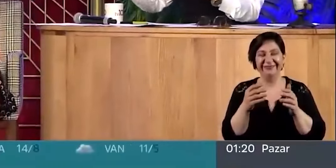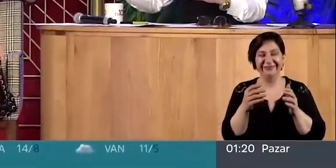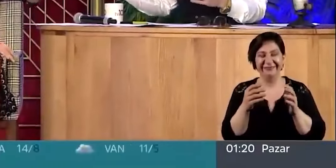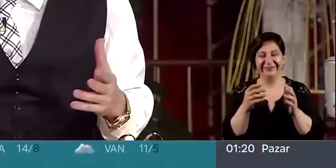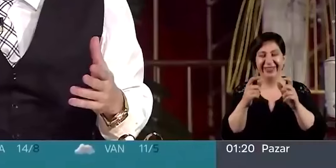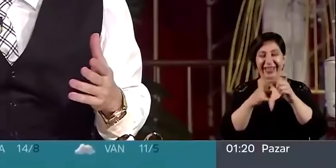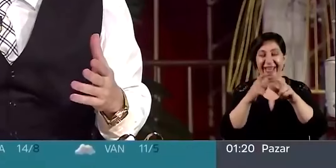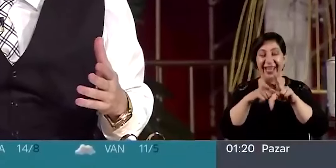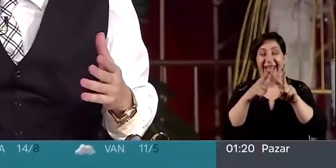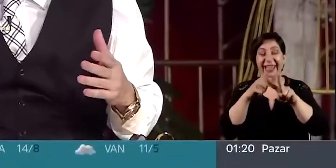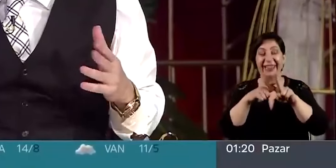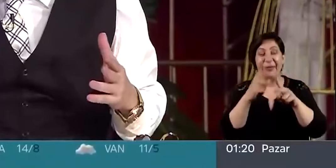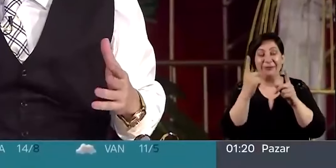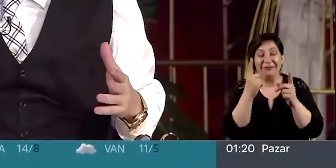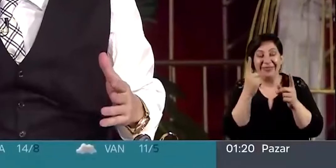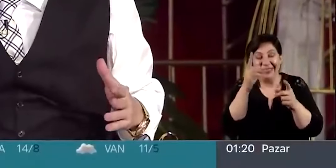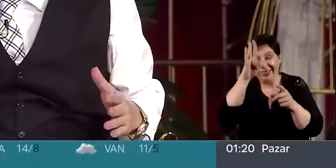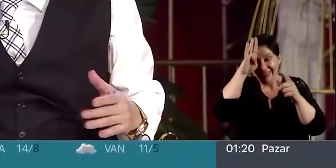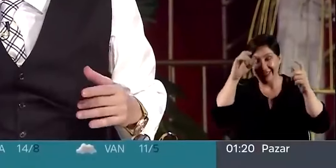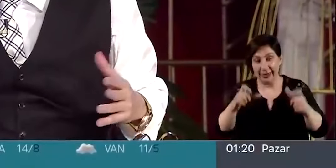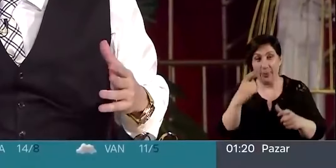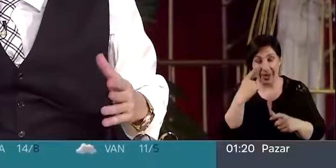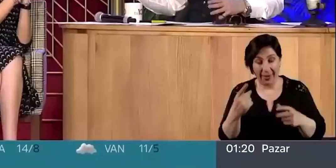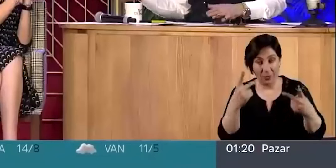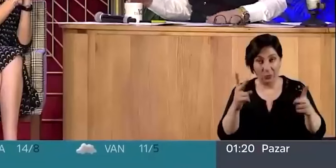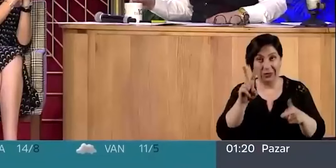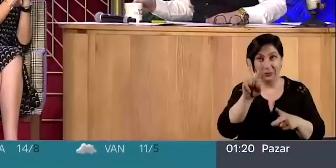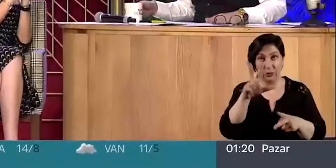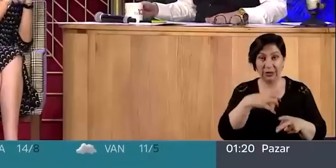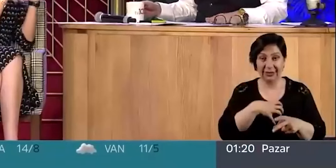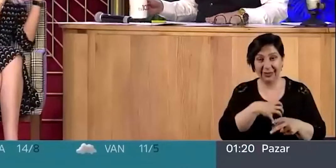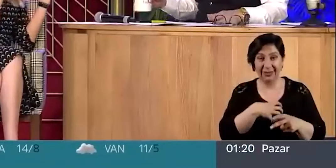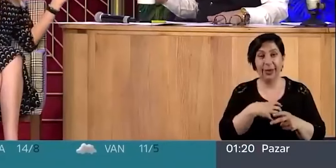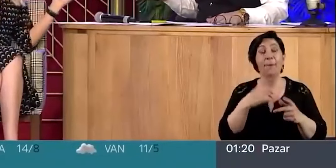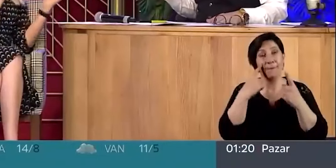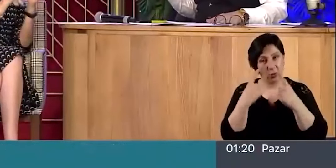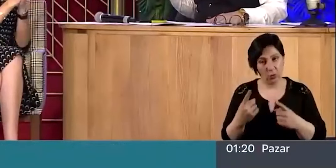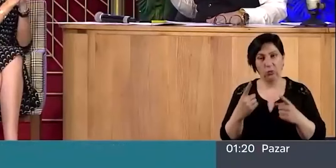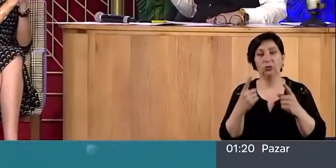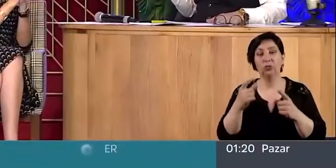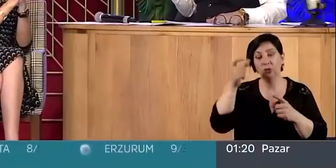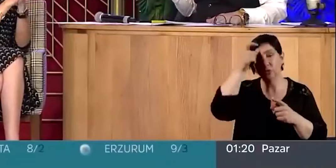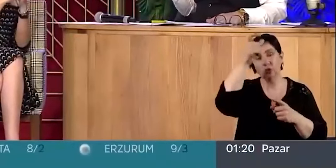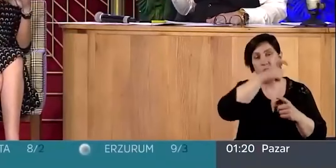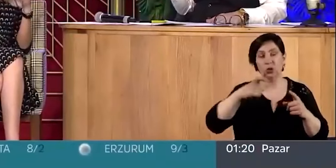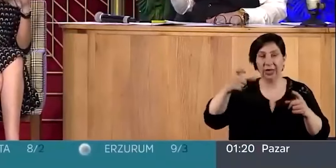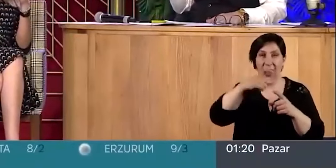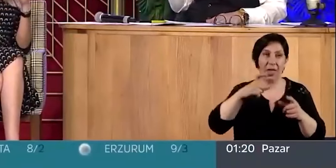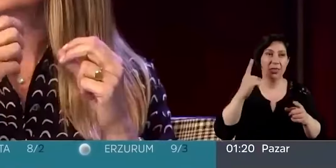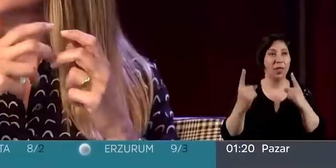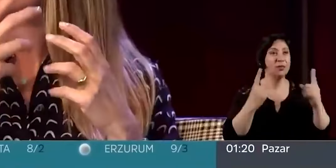içinde. Değil. Ghana kadar bir reis. Değil ama. İstanbul'a bakabiliyor musun 23 Haziran'a? Tabii ki bakıyoruz. Zaten hakikaten mi? Türkiye haritası